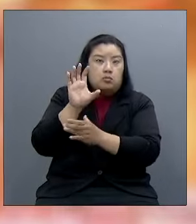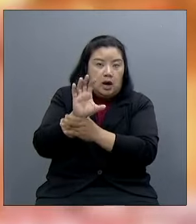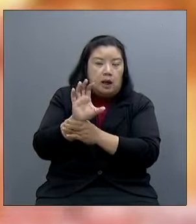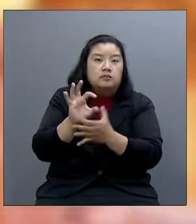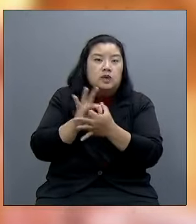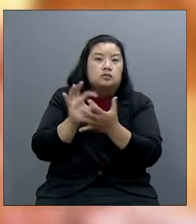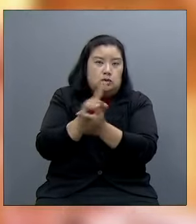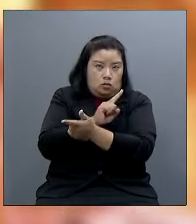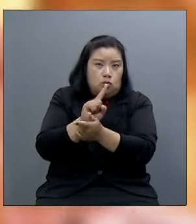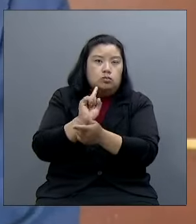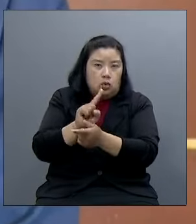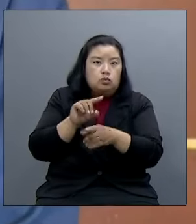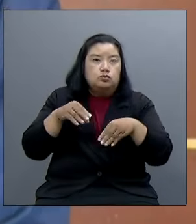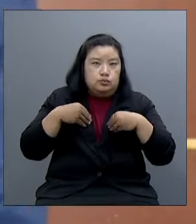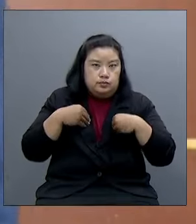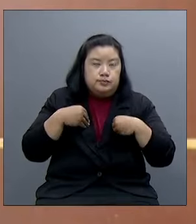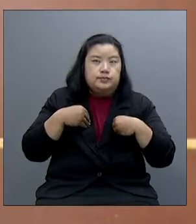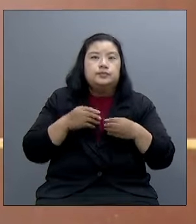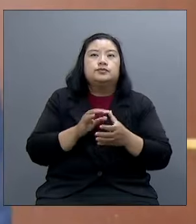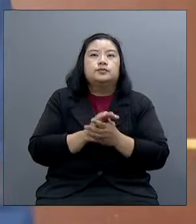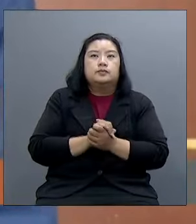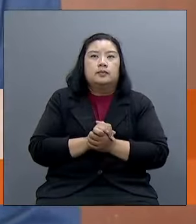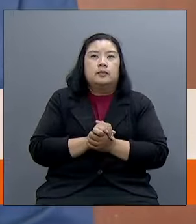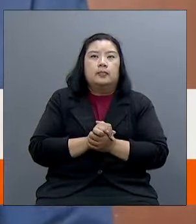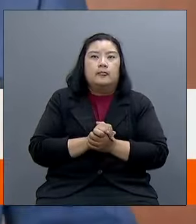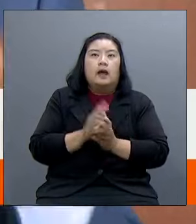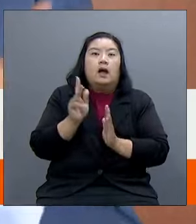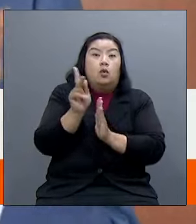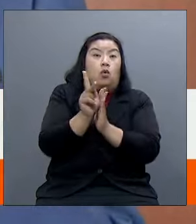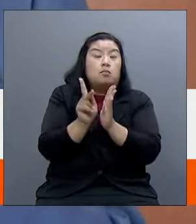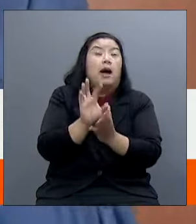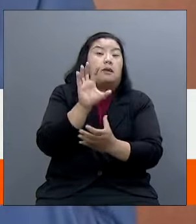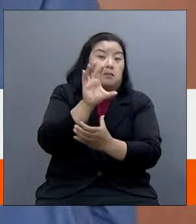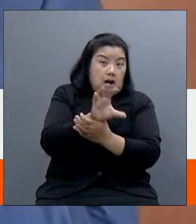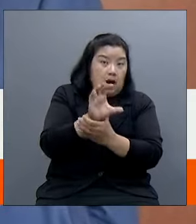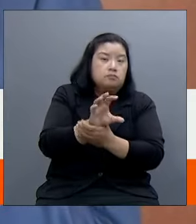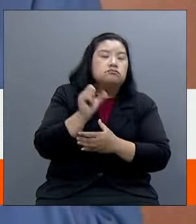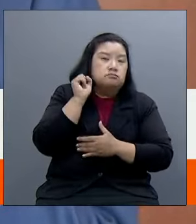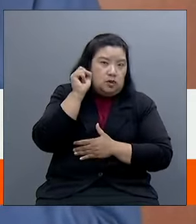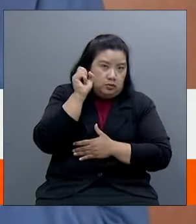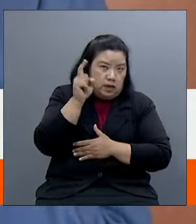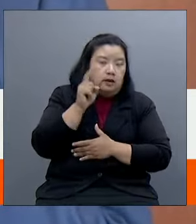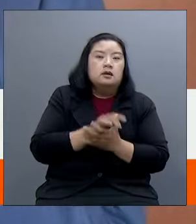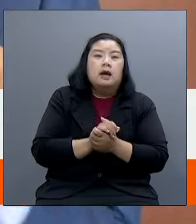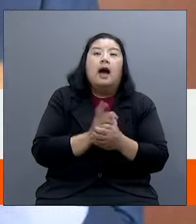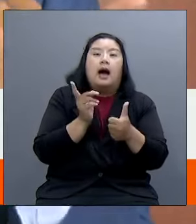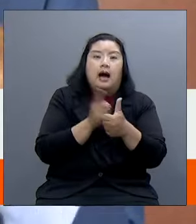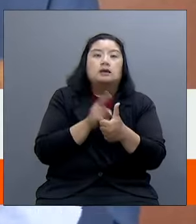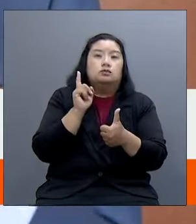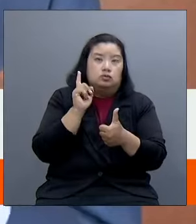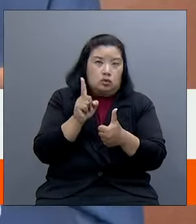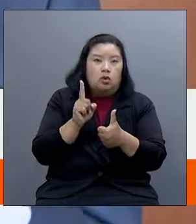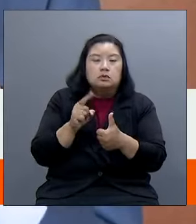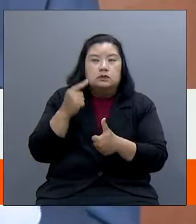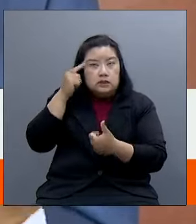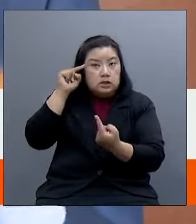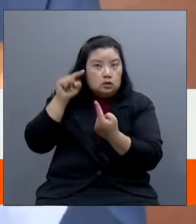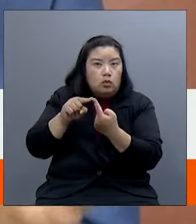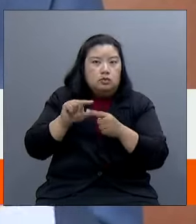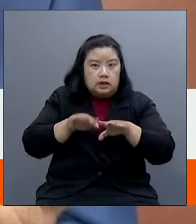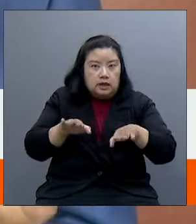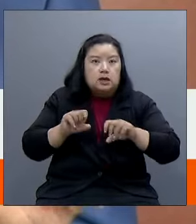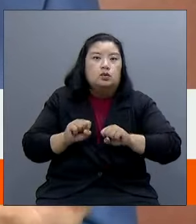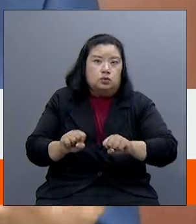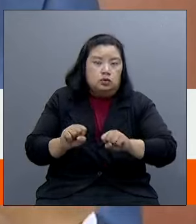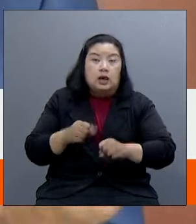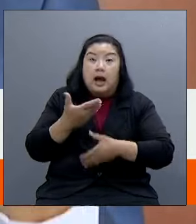ยค่ะ ในเรื่องของการบังคับใช้กฎหมายนะคะส่วนสำคัญก็คือ1นะคะเราต้องป้องกันเด็กและเยาวชนเราต้องดูนะคะในเรื่องของการขาย